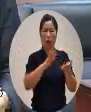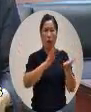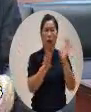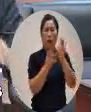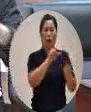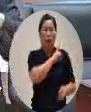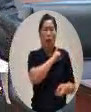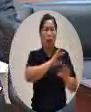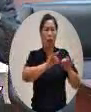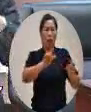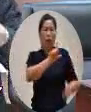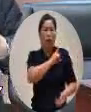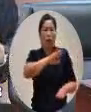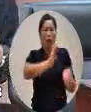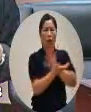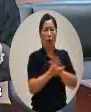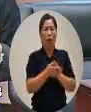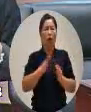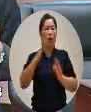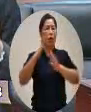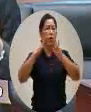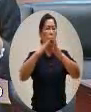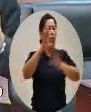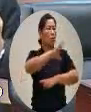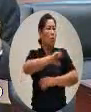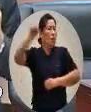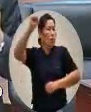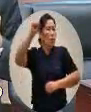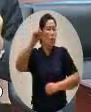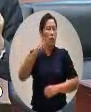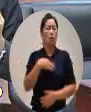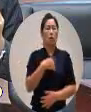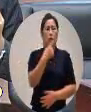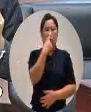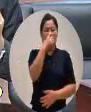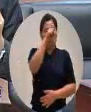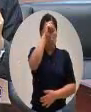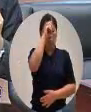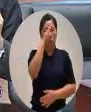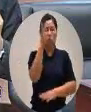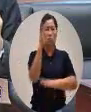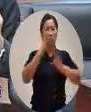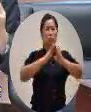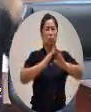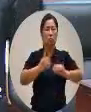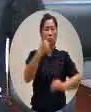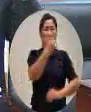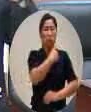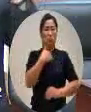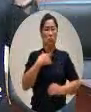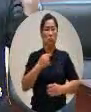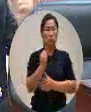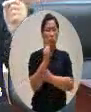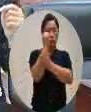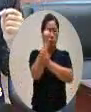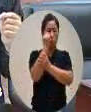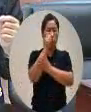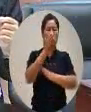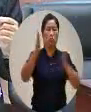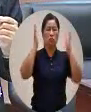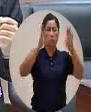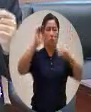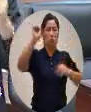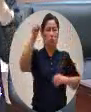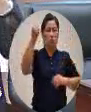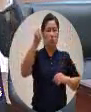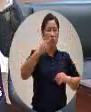所以我覺得其實我們希望是說市長能夠主持爭議其實我們也希望能夠改善這裡的環